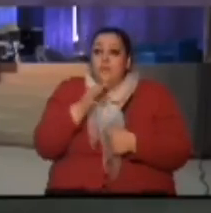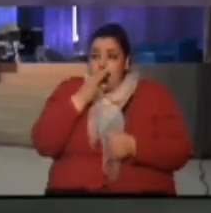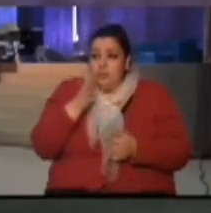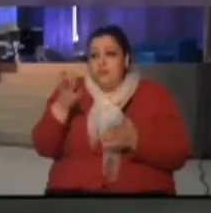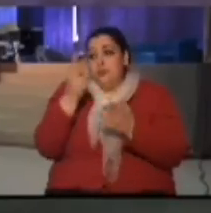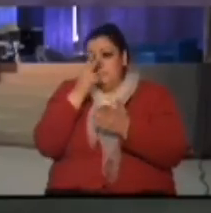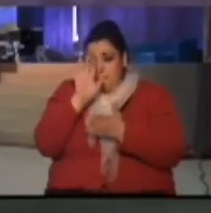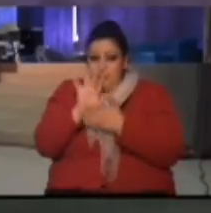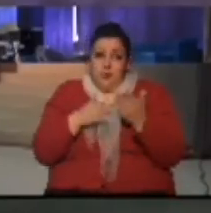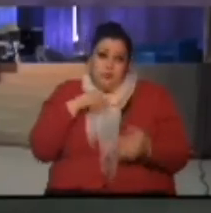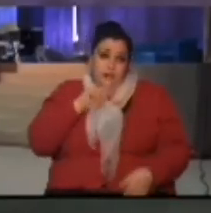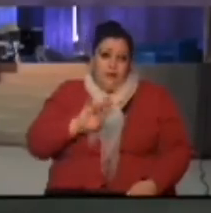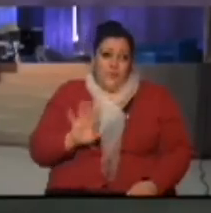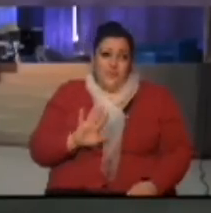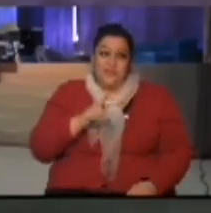դատի դրա համար։